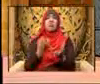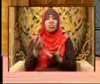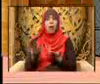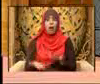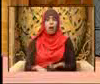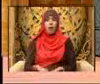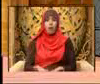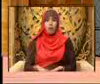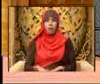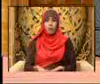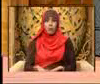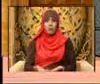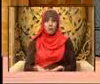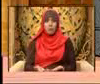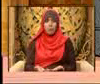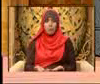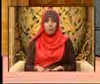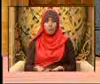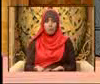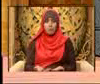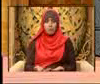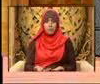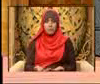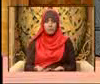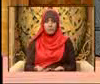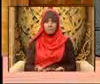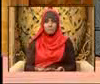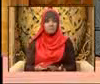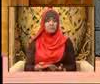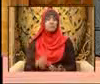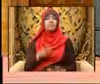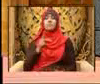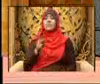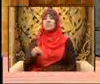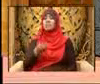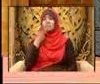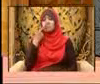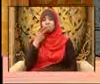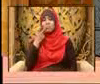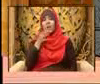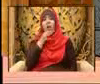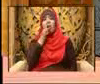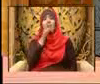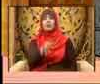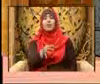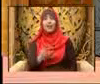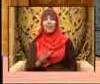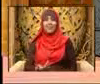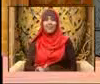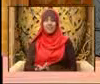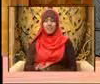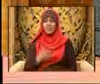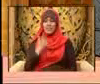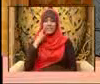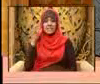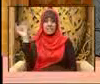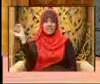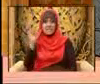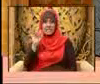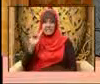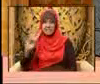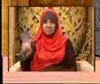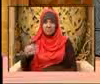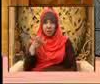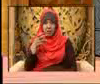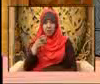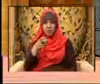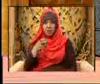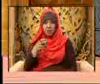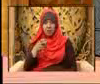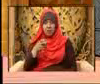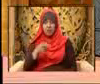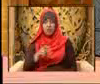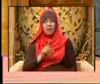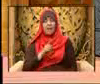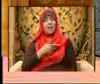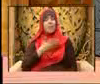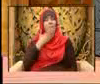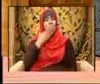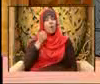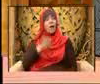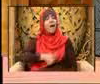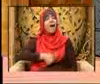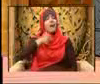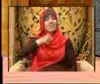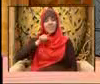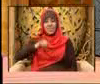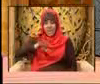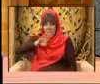والعياذ بالله. ذاك عمره ما كان هوك قالوا هما الذي يسرق لو اصبر على السرقة ونوى